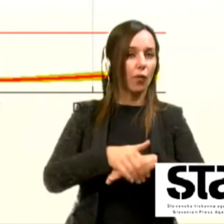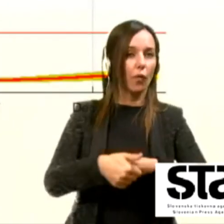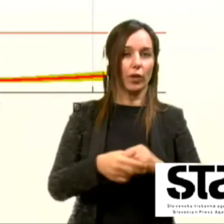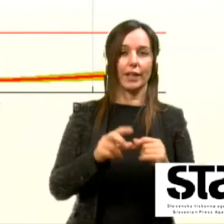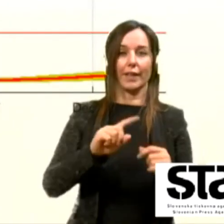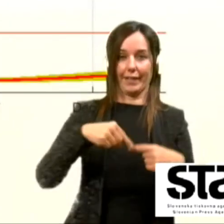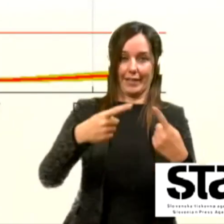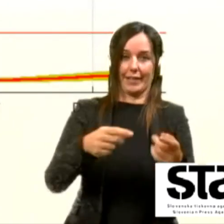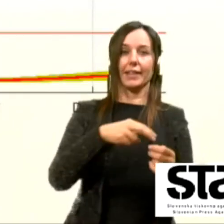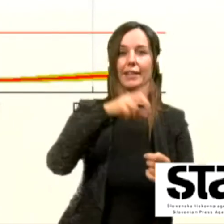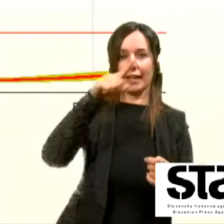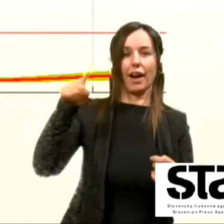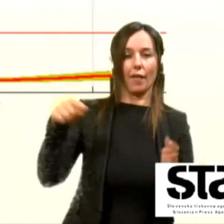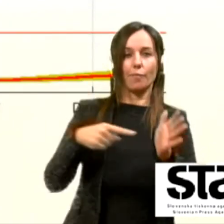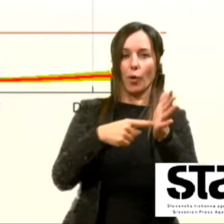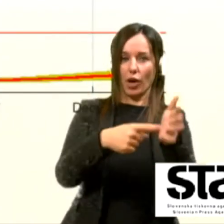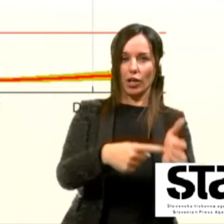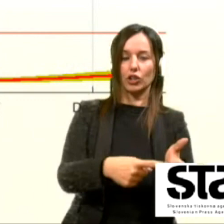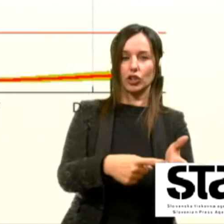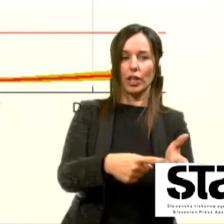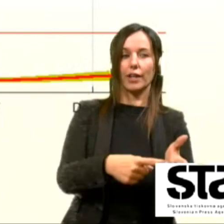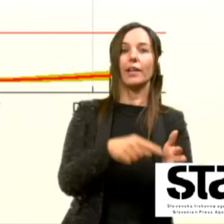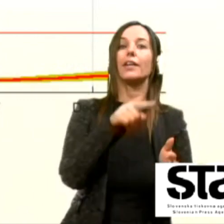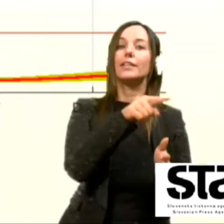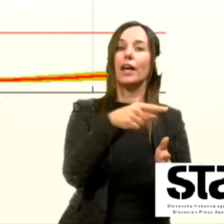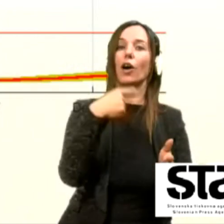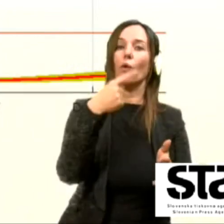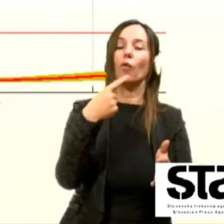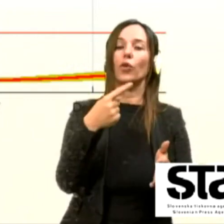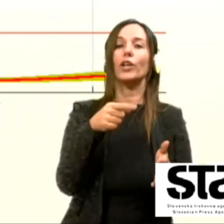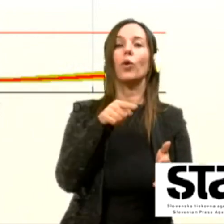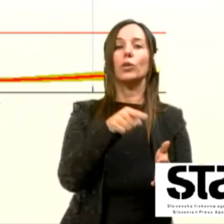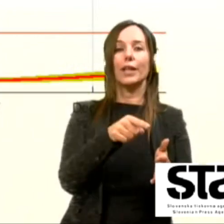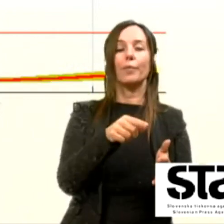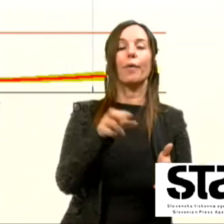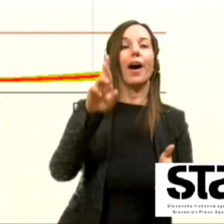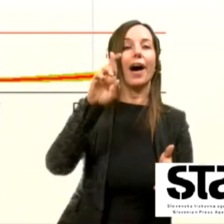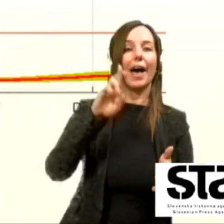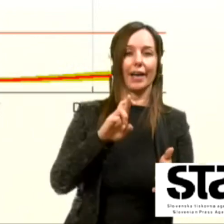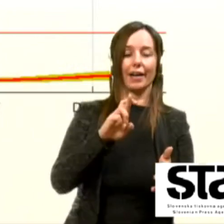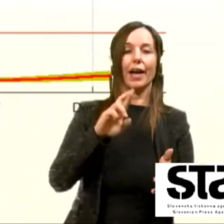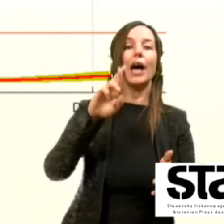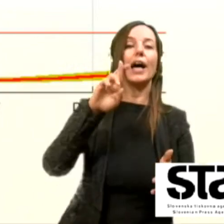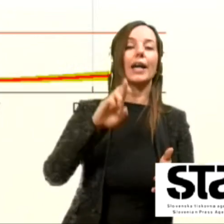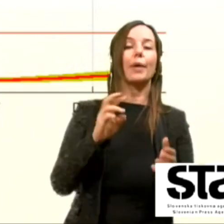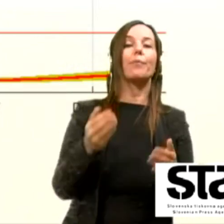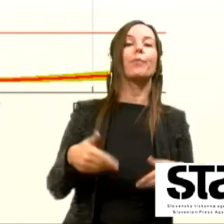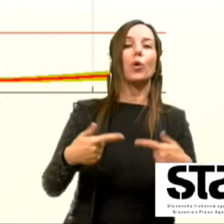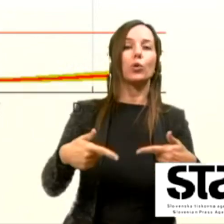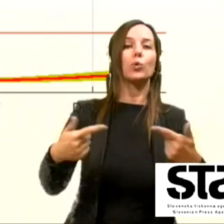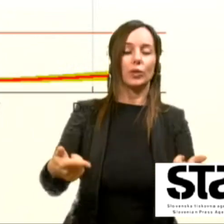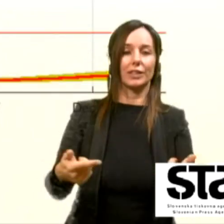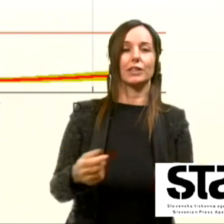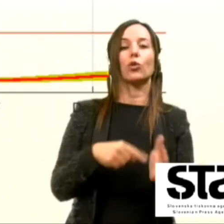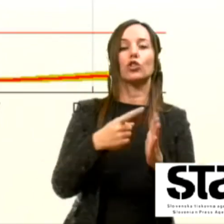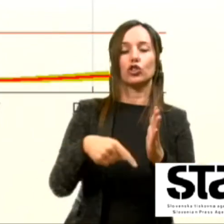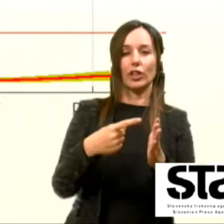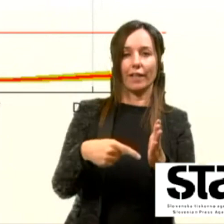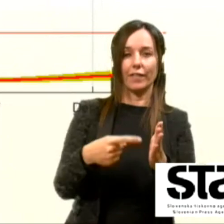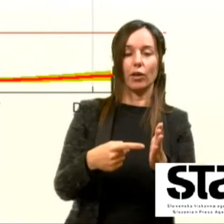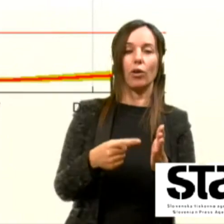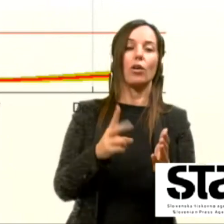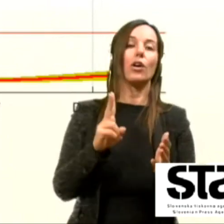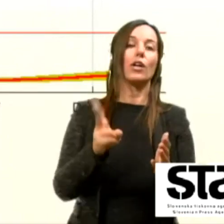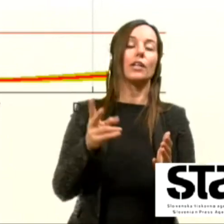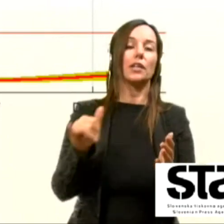prosim, ki govori o tem R-u, o reprodukcijskem številu, ki je v tem